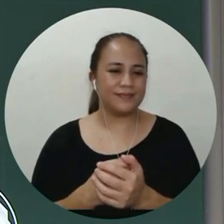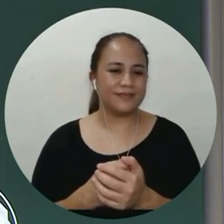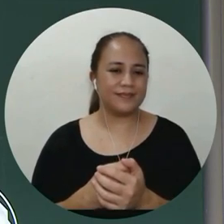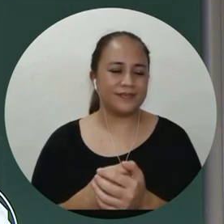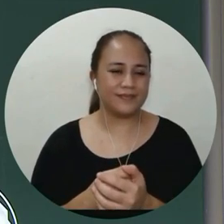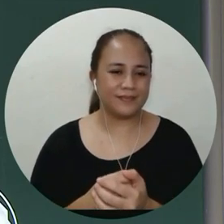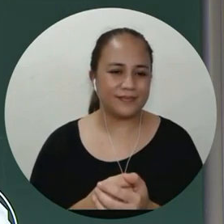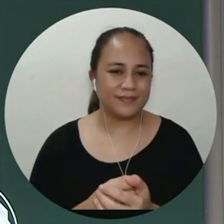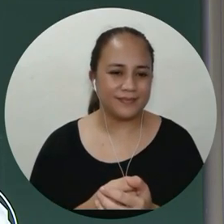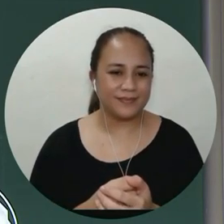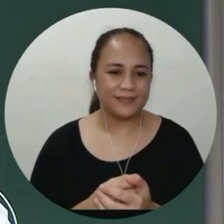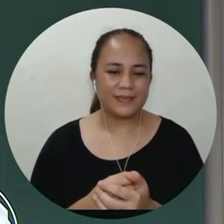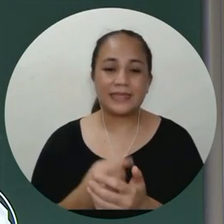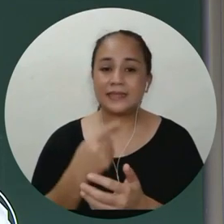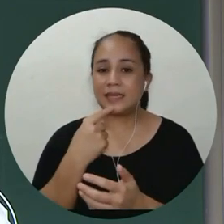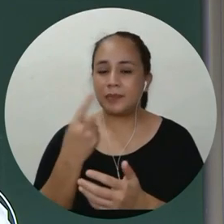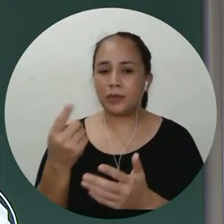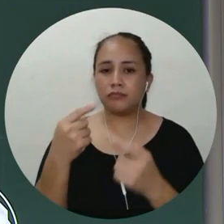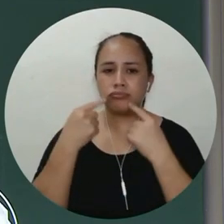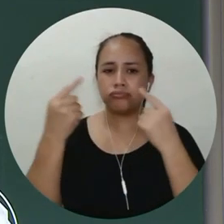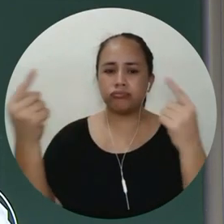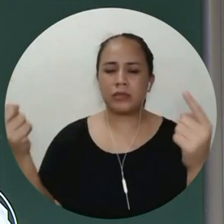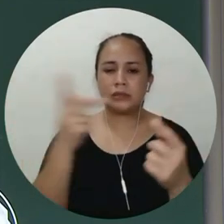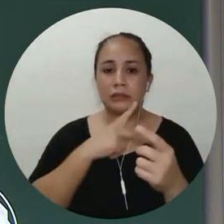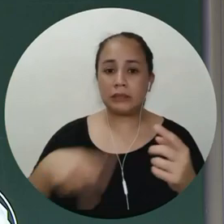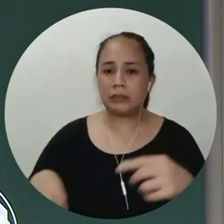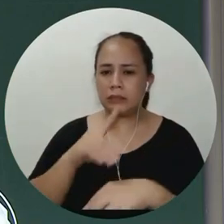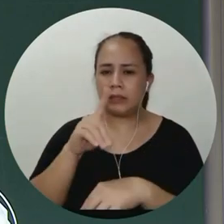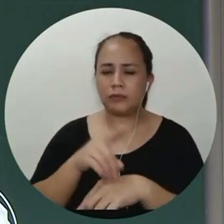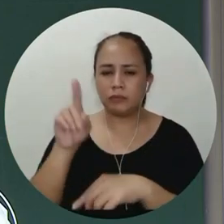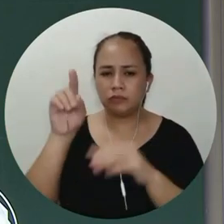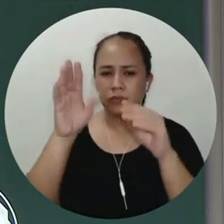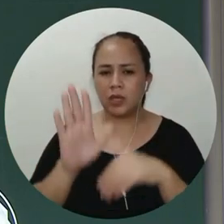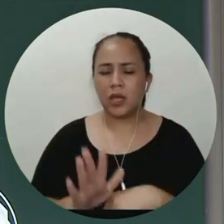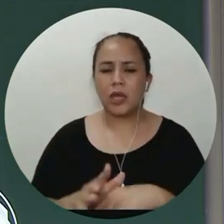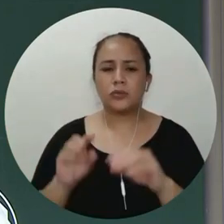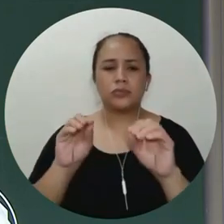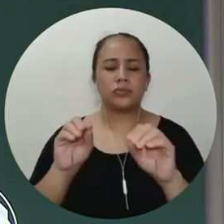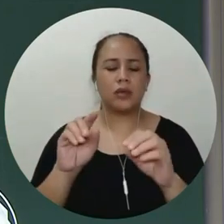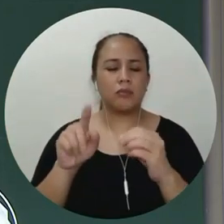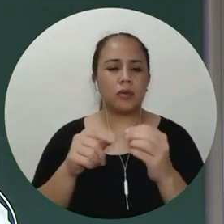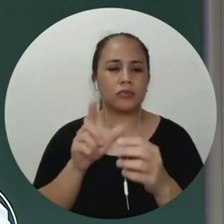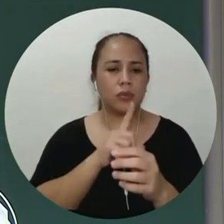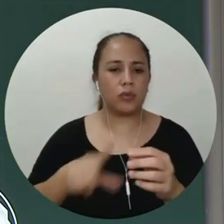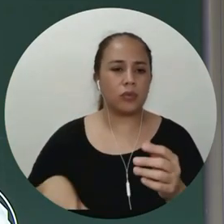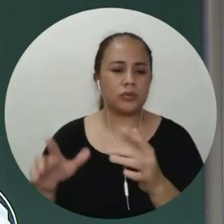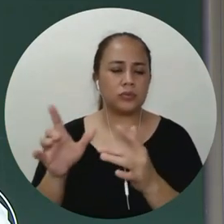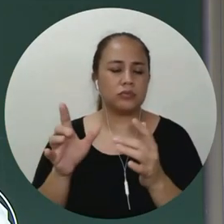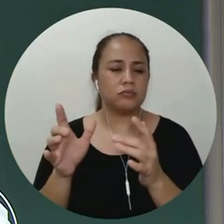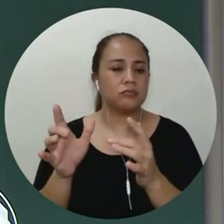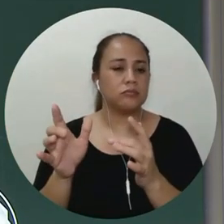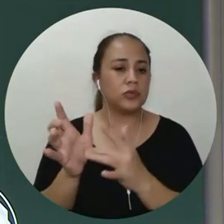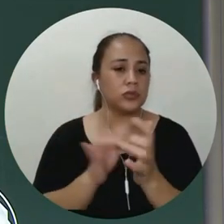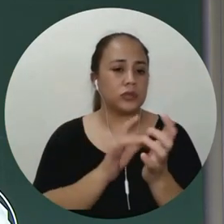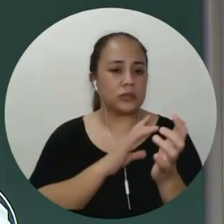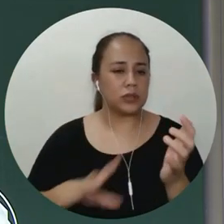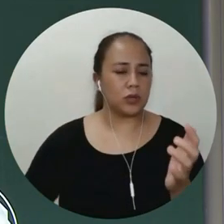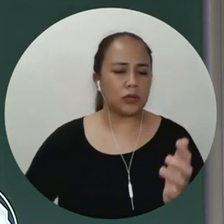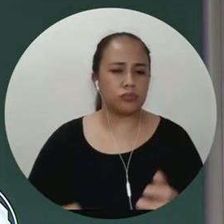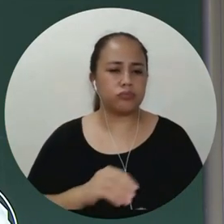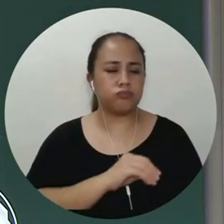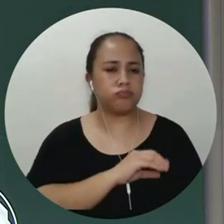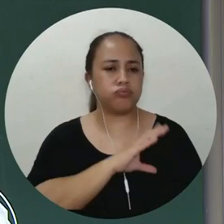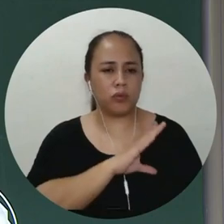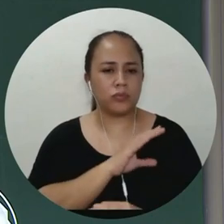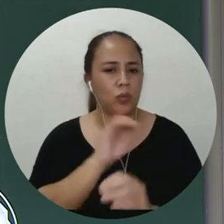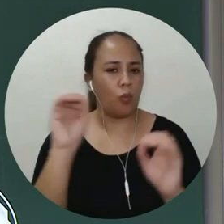가르치시더라. It says he proclaimed the kingdom of God and taught about the Lord Jesus Christ with all boldness and without hindrance. 담대히 그랬어요.